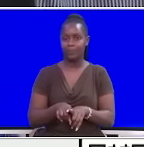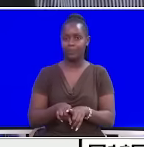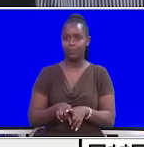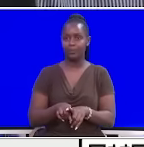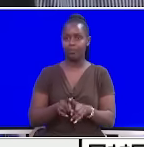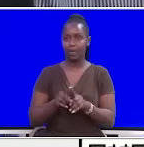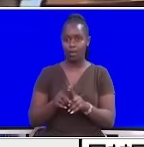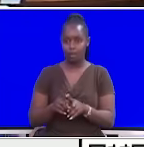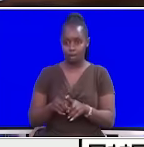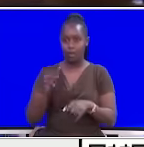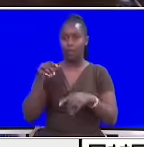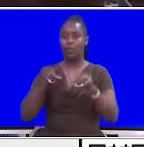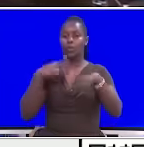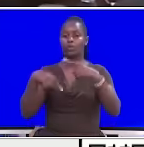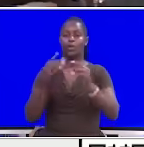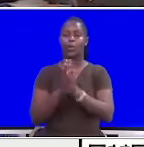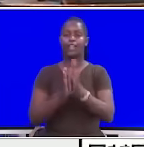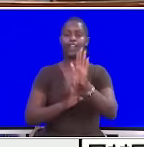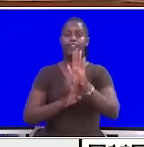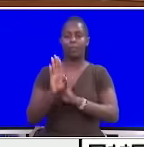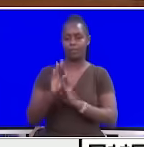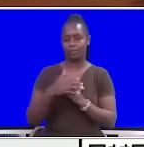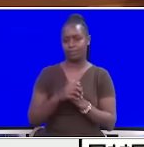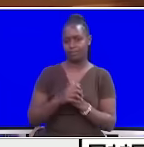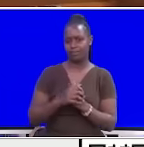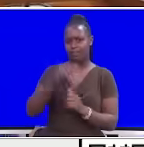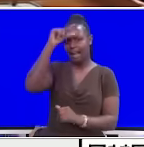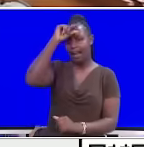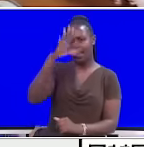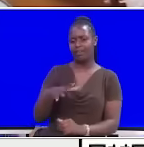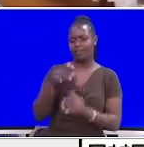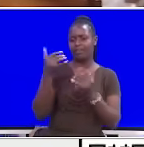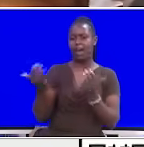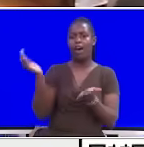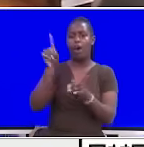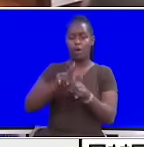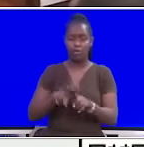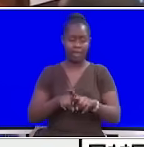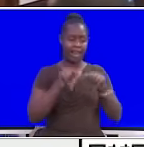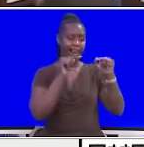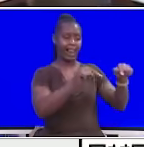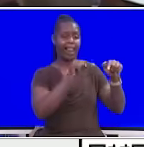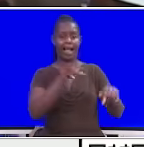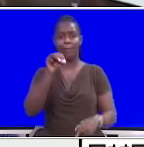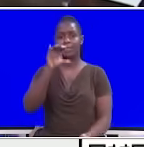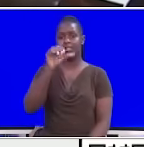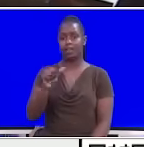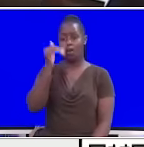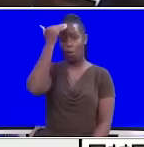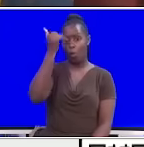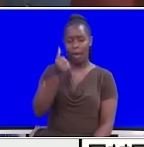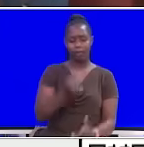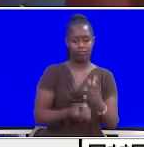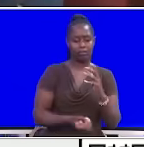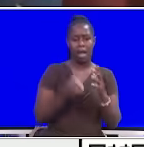kupeleka maendeleo kwa mashinani. Kawira vilevile akiwasuta wakilishi wadi kwa kujiwekea pesa za kununua magari na